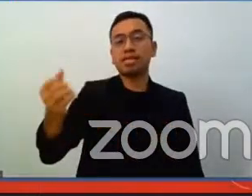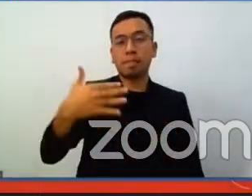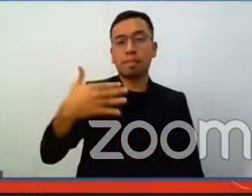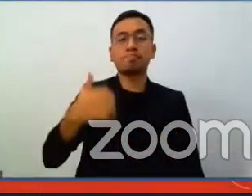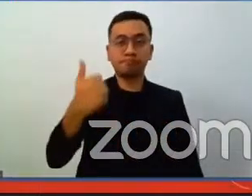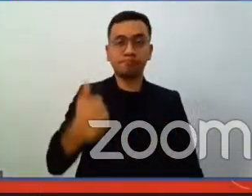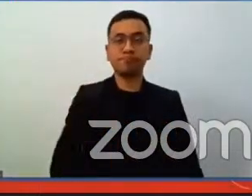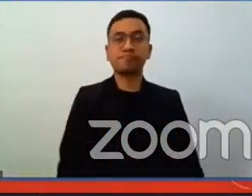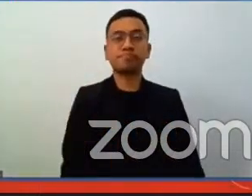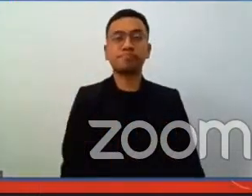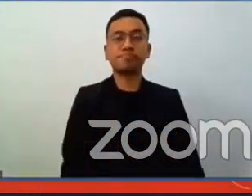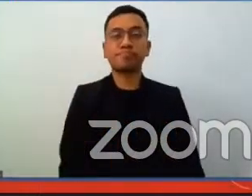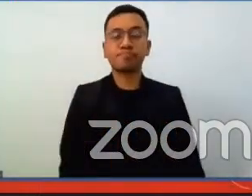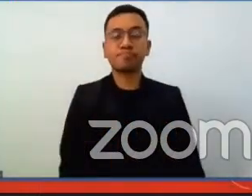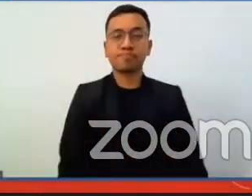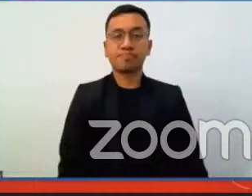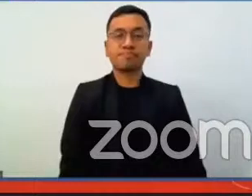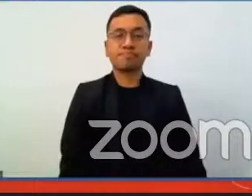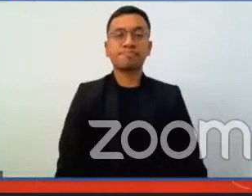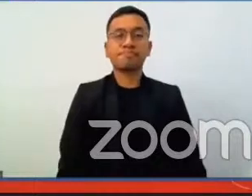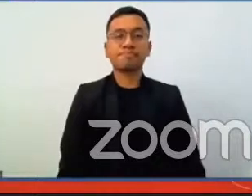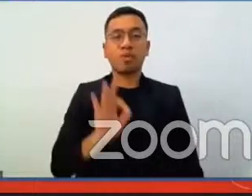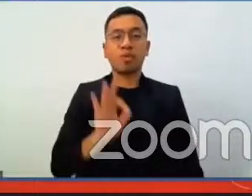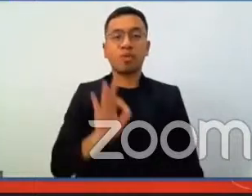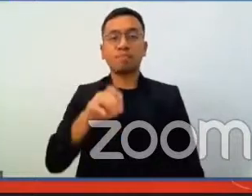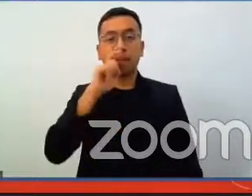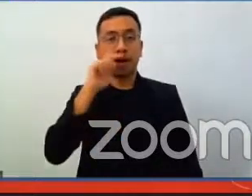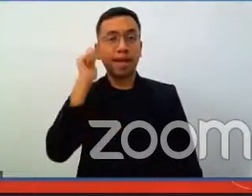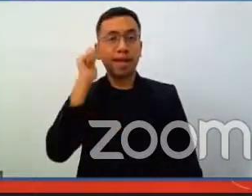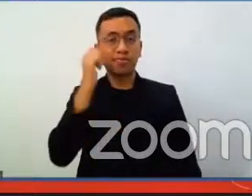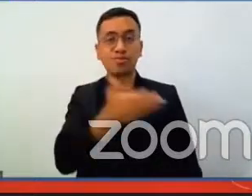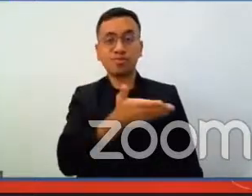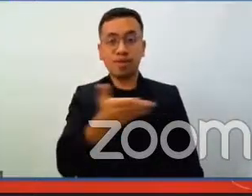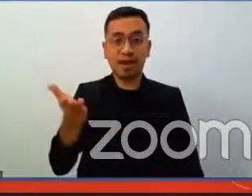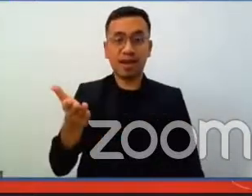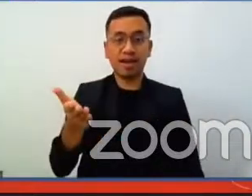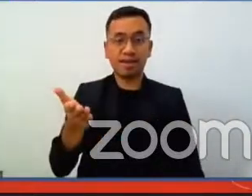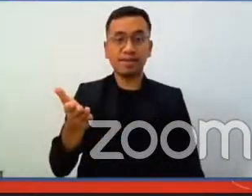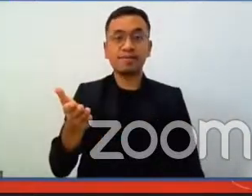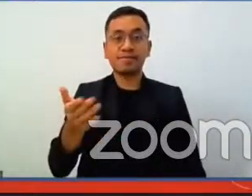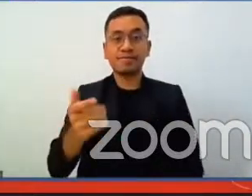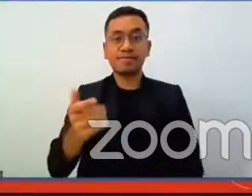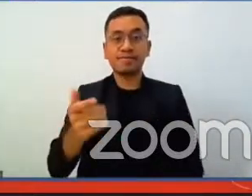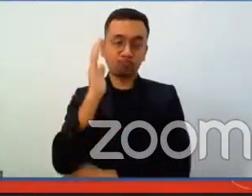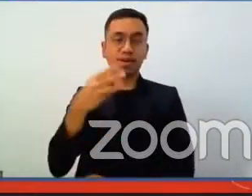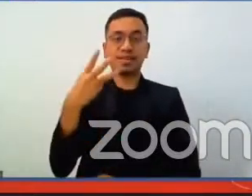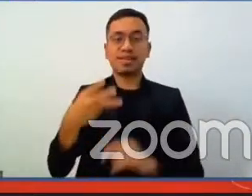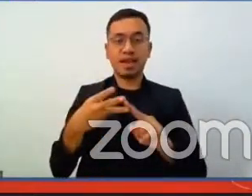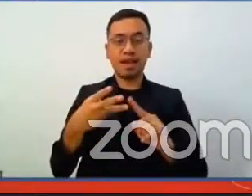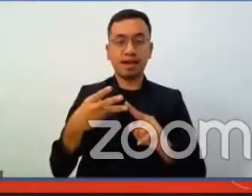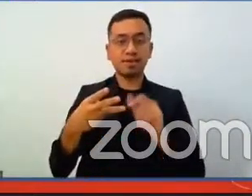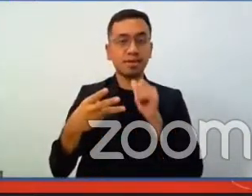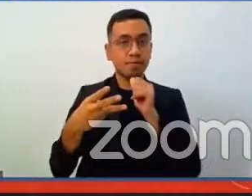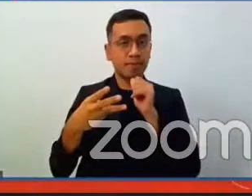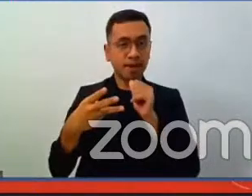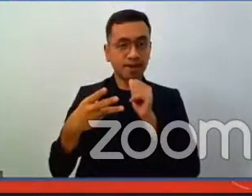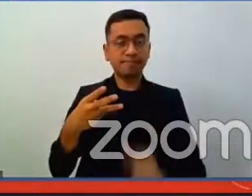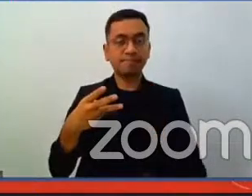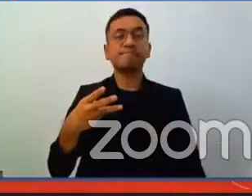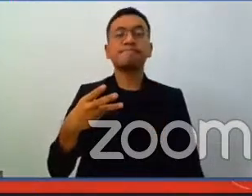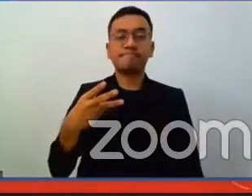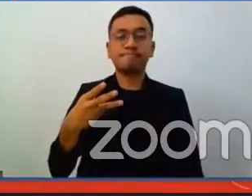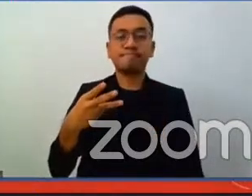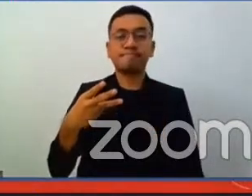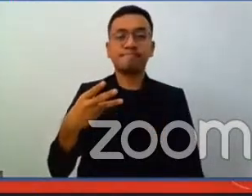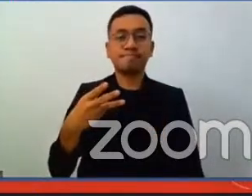Baik, Bapak Ibu, kita lanjutkan untuk pembicara yang ketiga. Ini